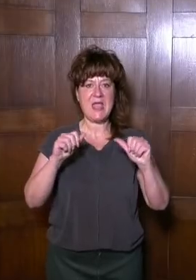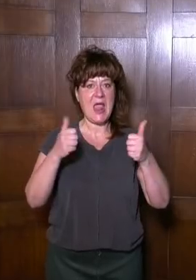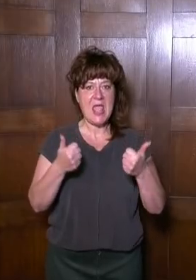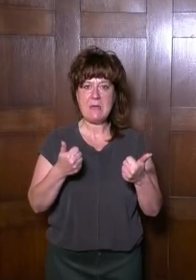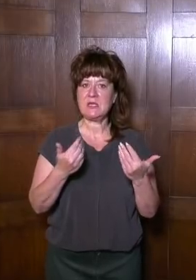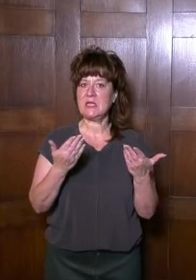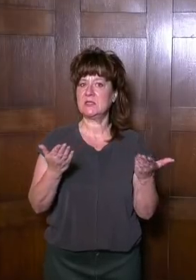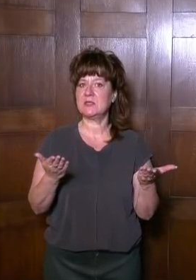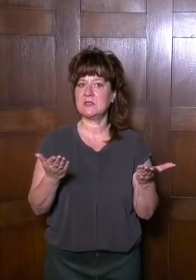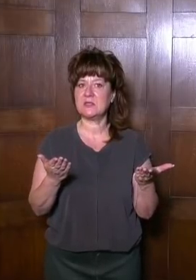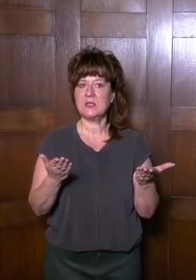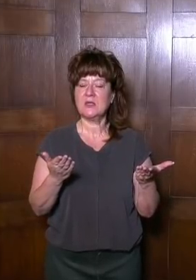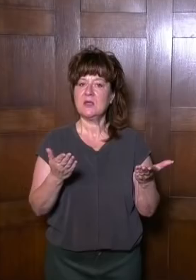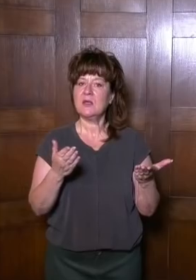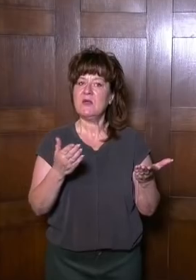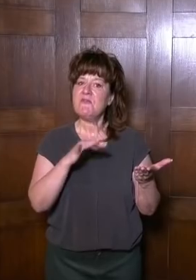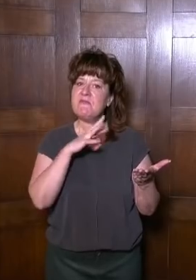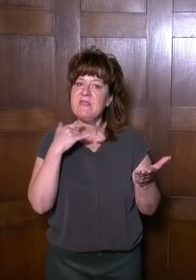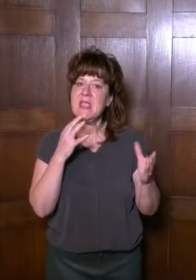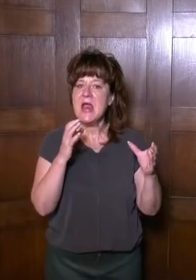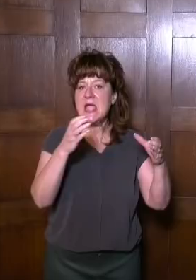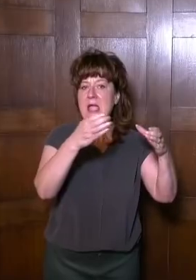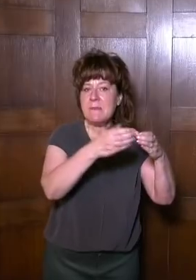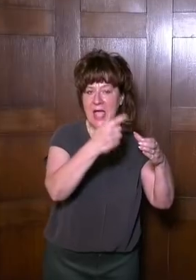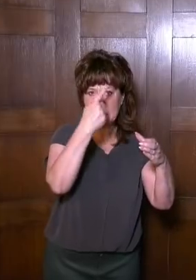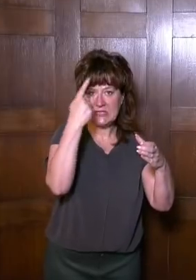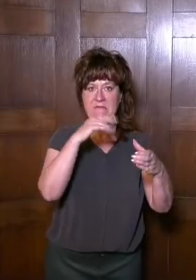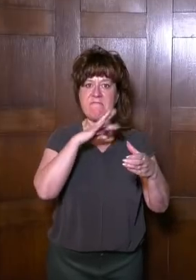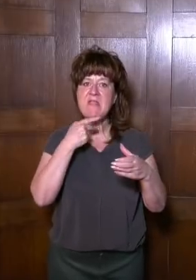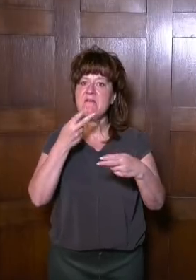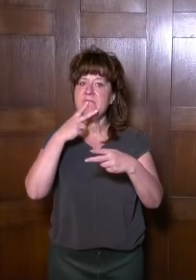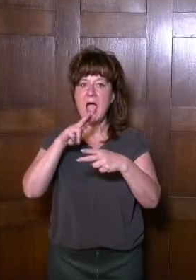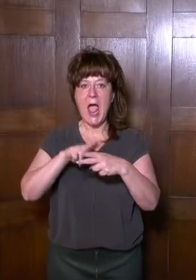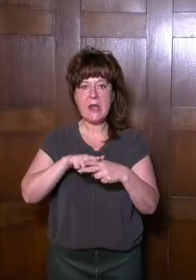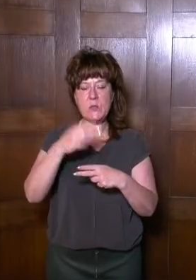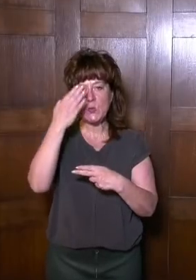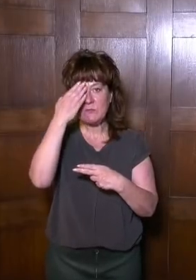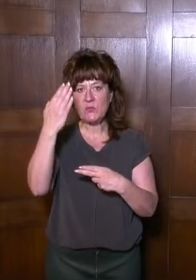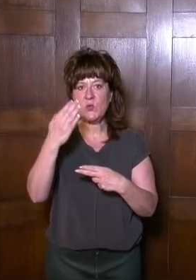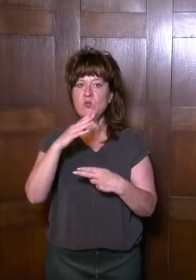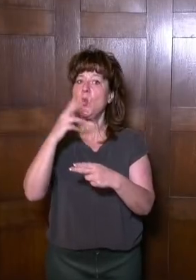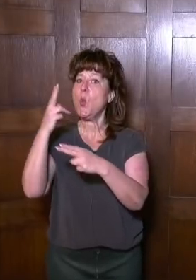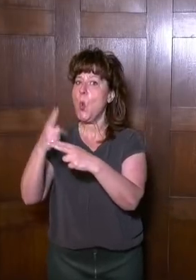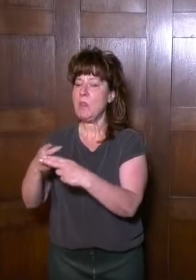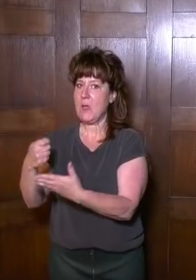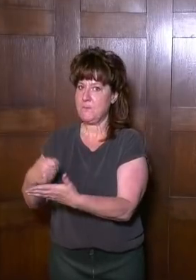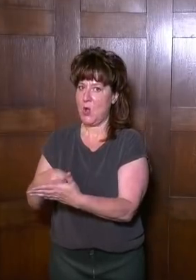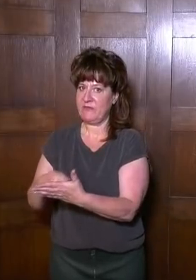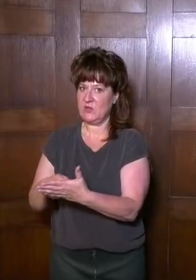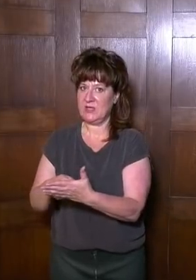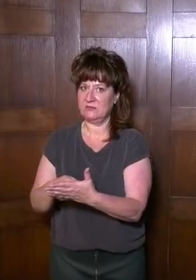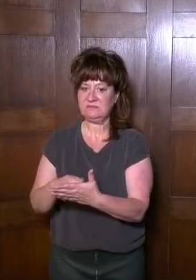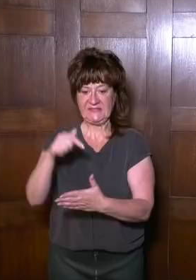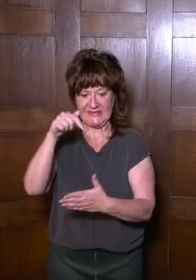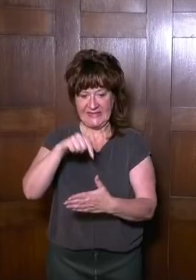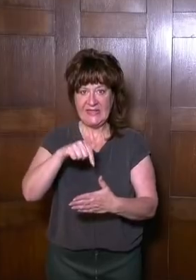viel Gemeinsinn, ganz viel Verantwortungsbewusstsein und auch Professionalität. Also diese Regierung,